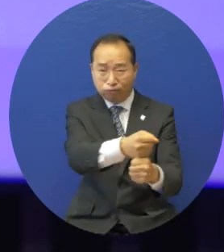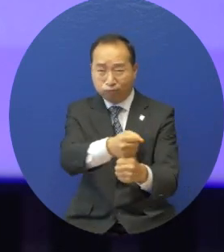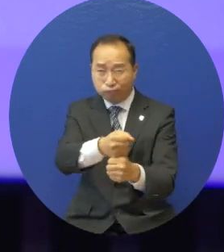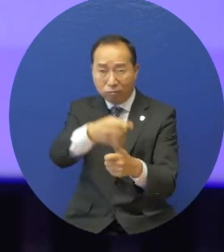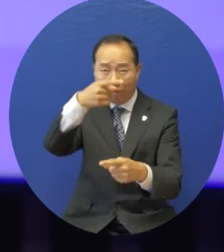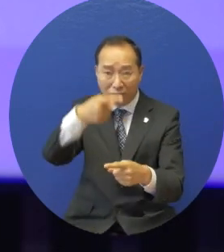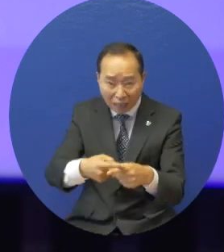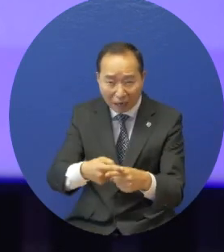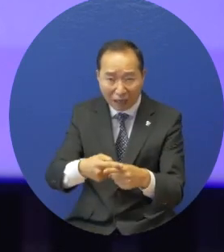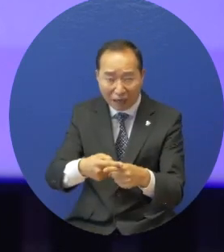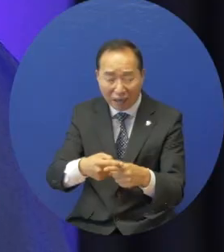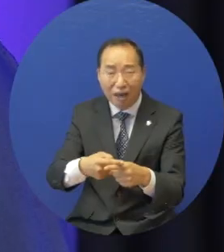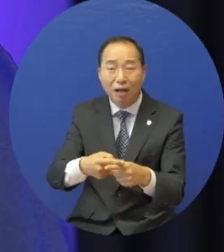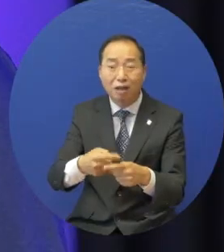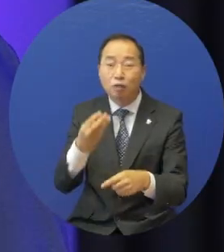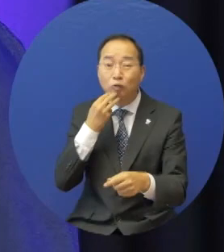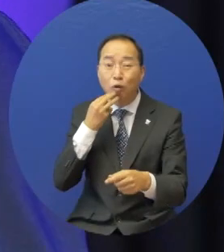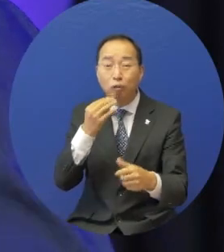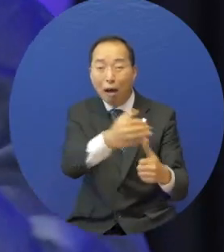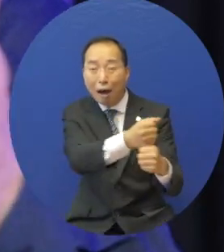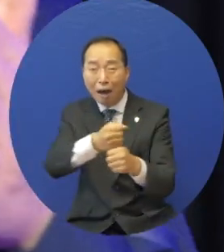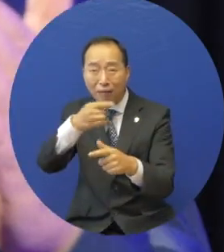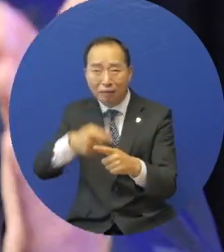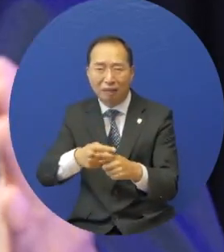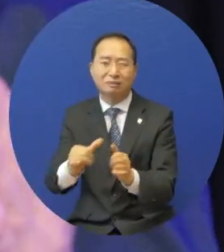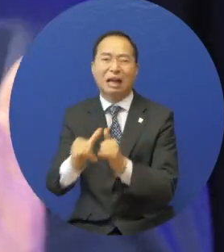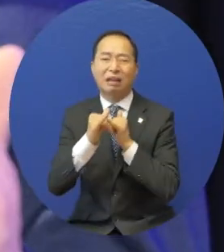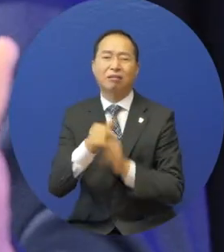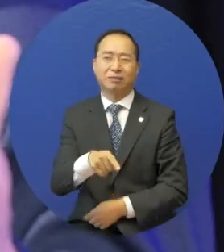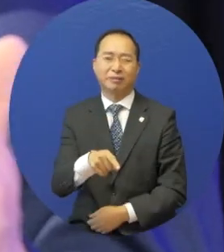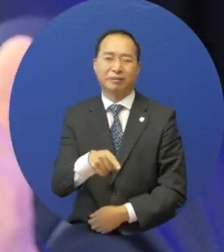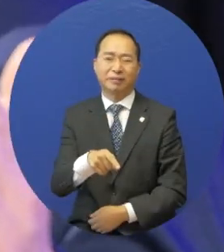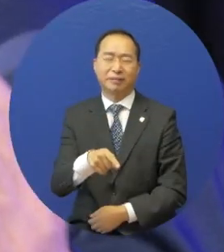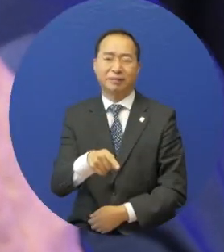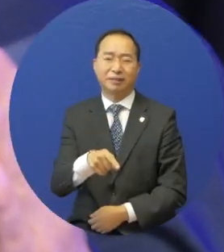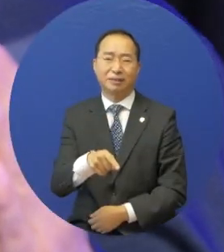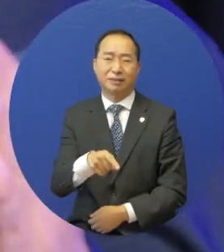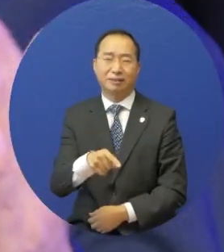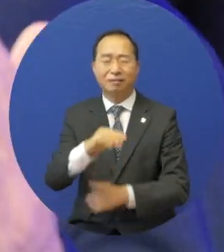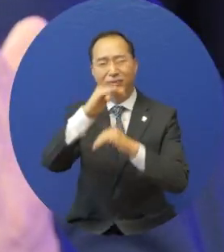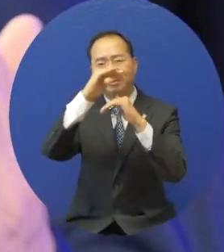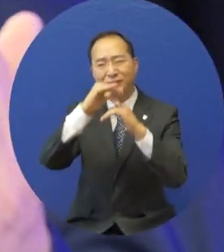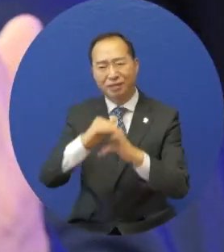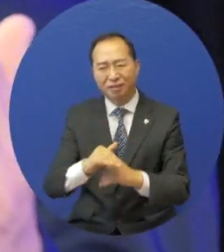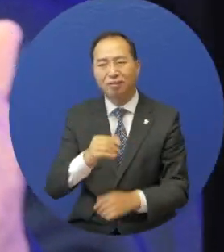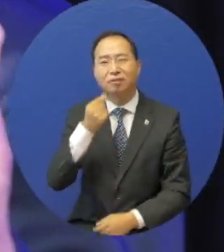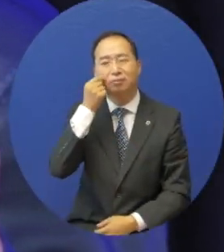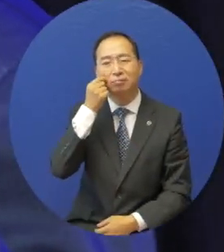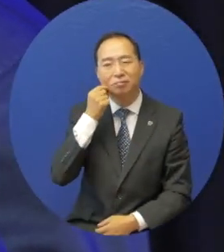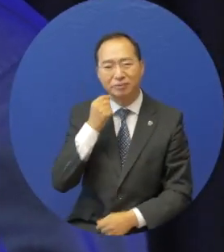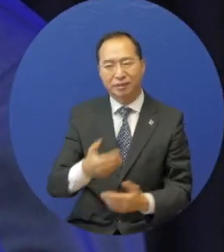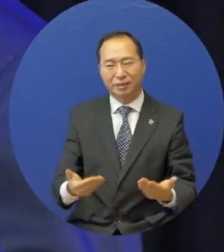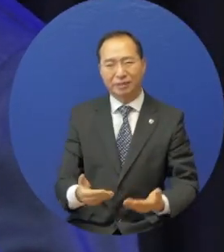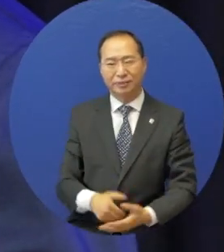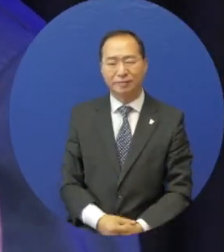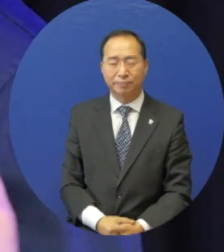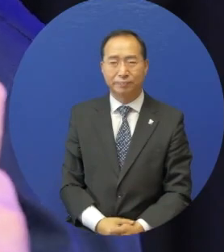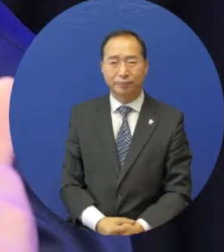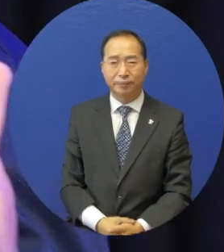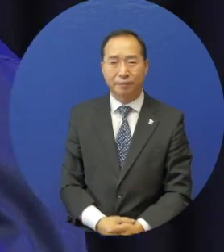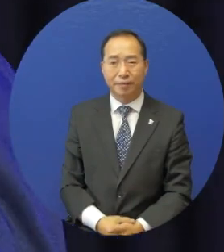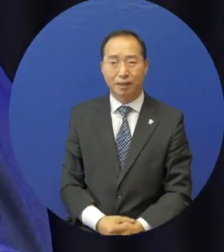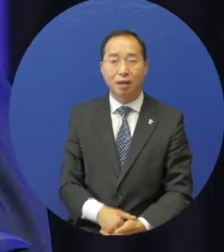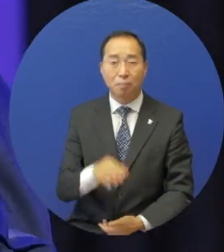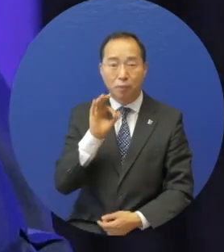결국 이 유광억이라고 하는 사람은 한양으로 이송되기 직전에 자결을 선택합니다. 굉장히 눈물 나는 거죠.